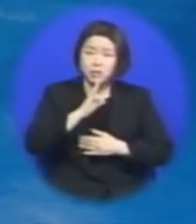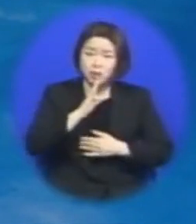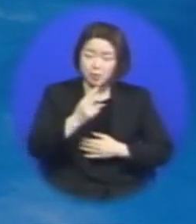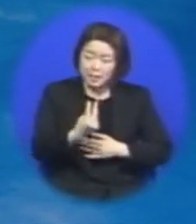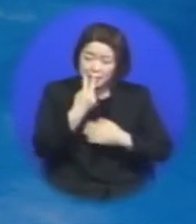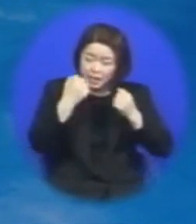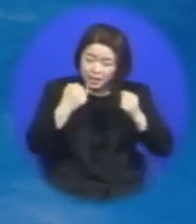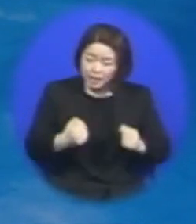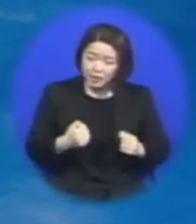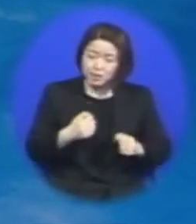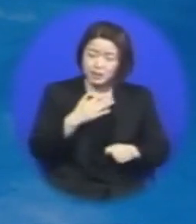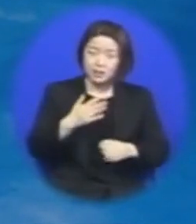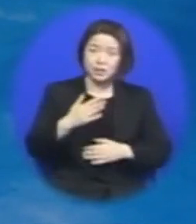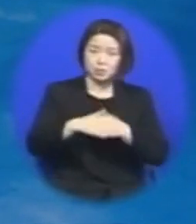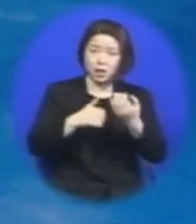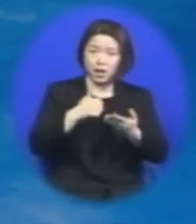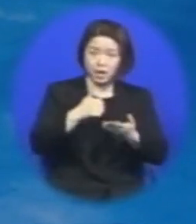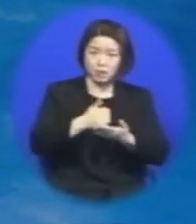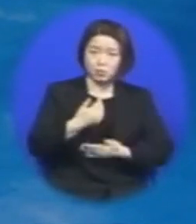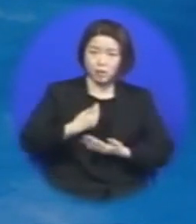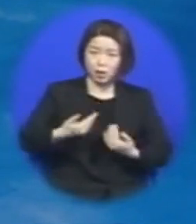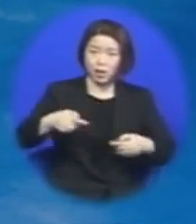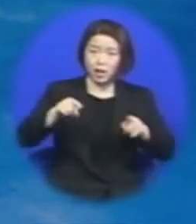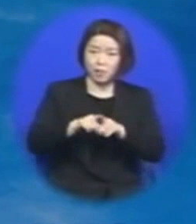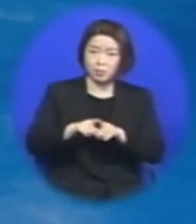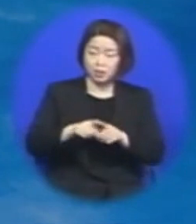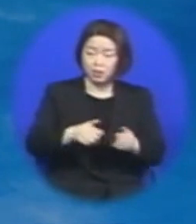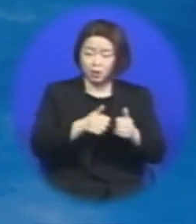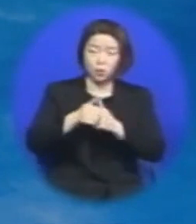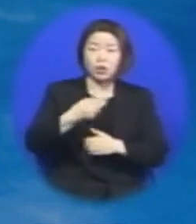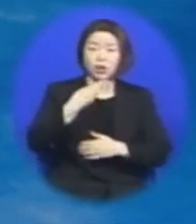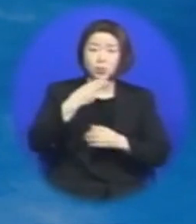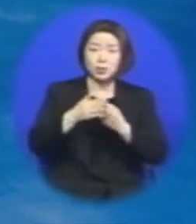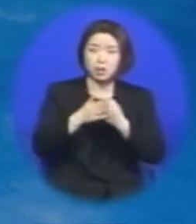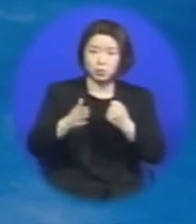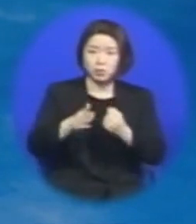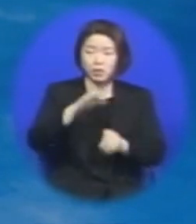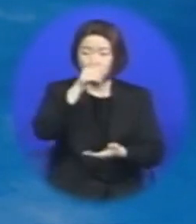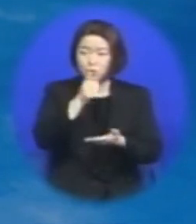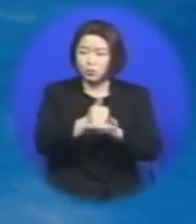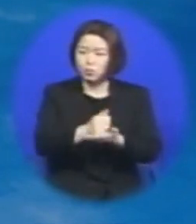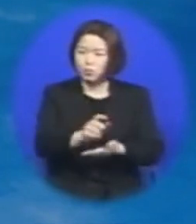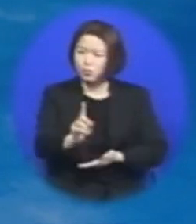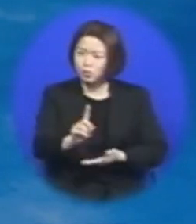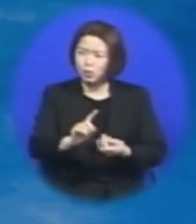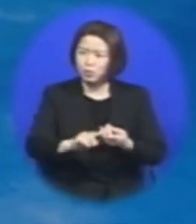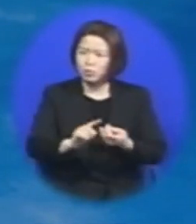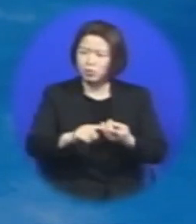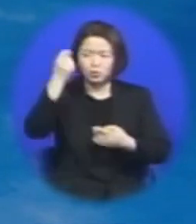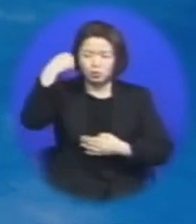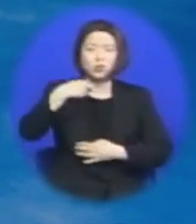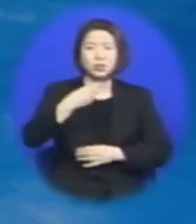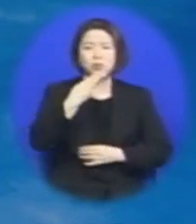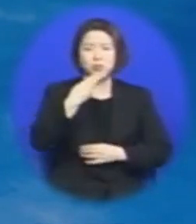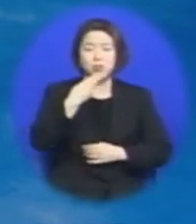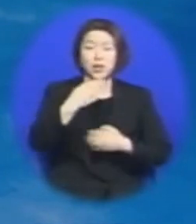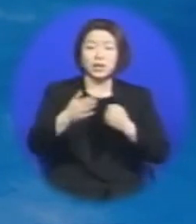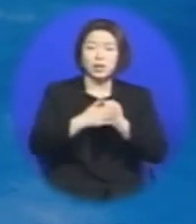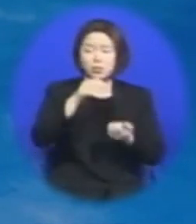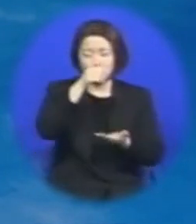함께 계시지 않으니까 그러니까 죄가 죄 줄 죄가 어떤 것인 줄 모르니까 그러니까 죄를